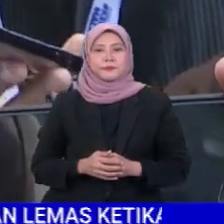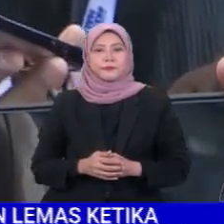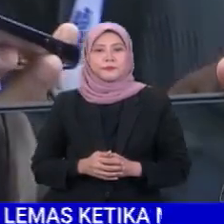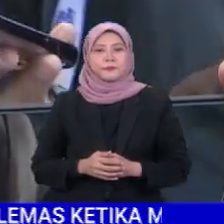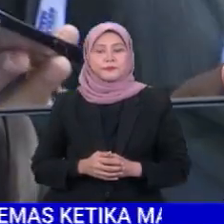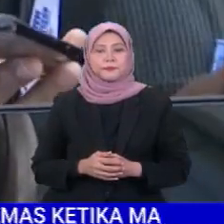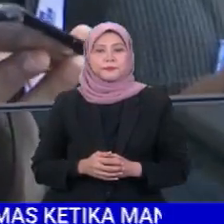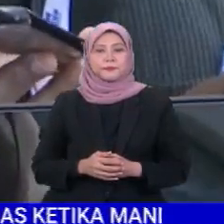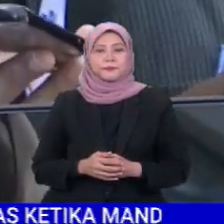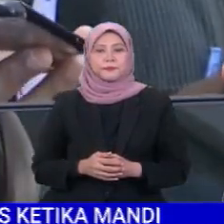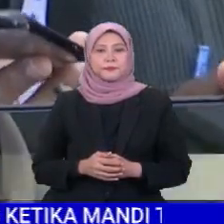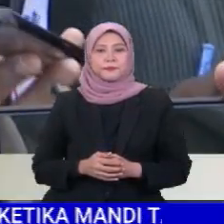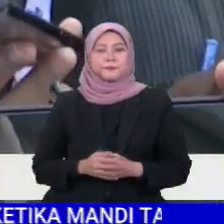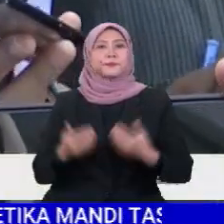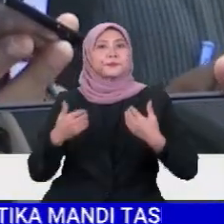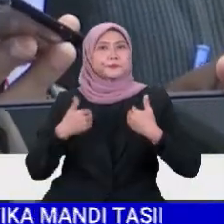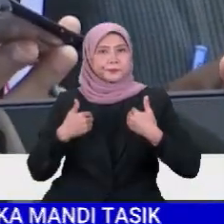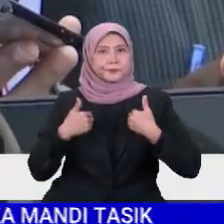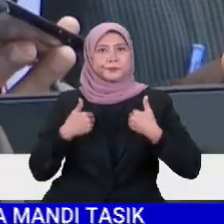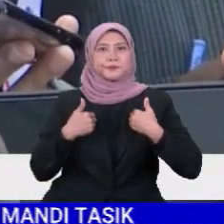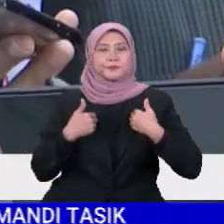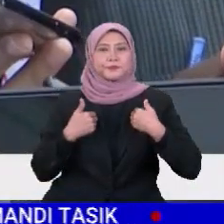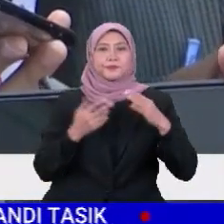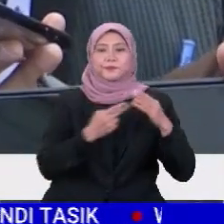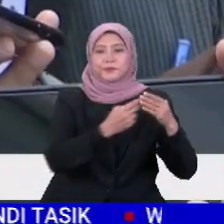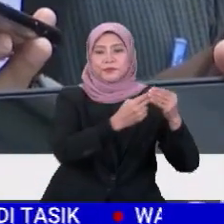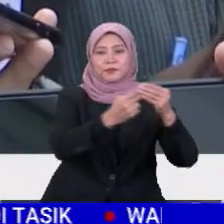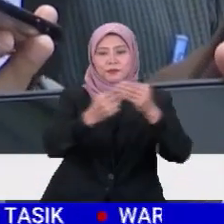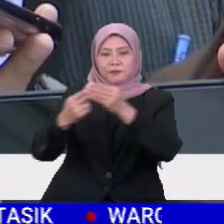We have that in Sabah. Penyatuan kaum,